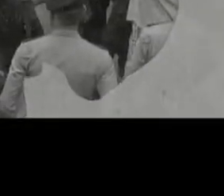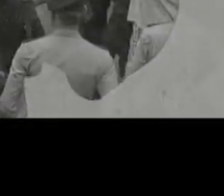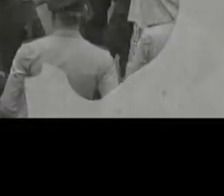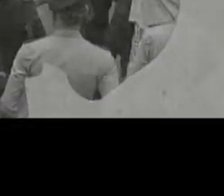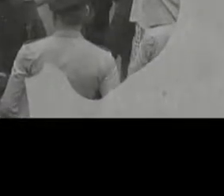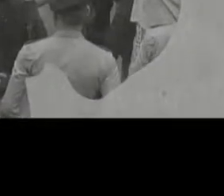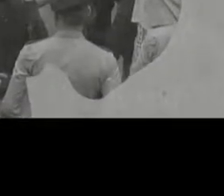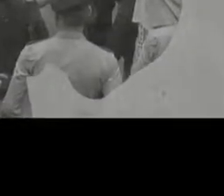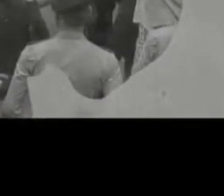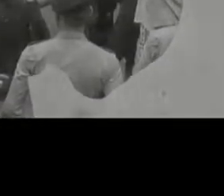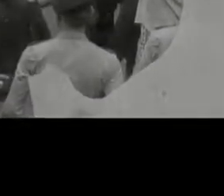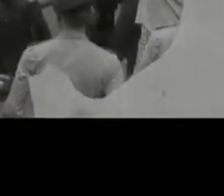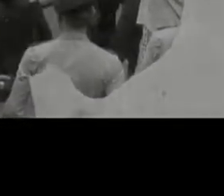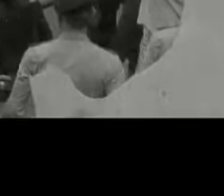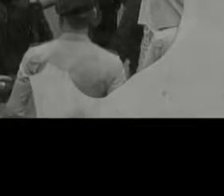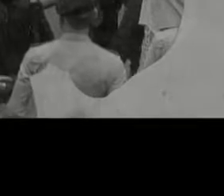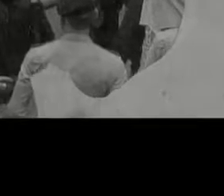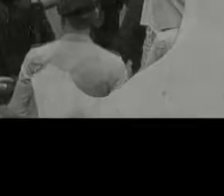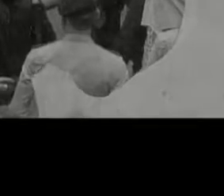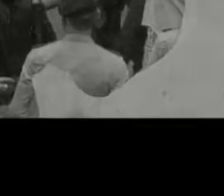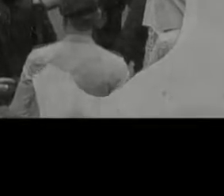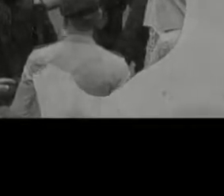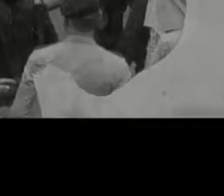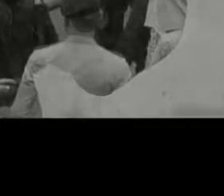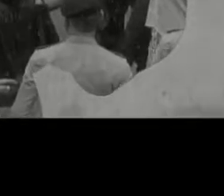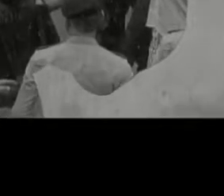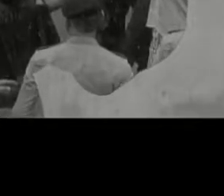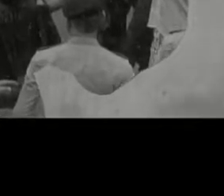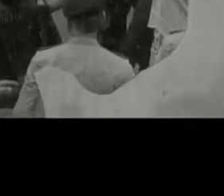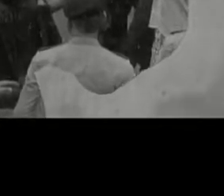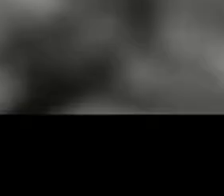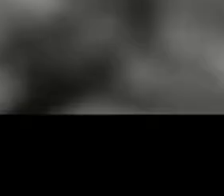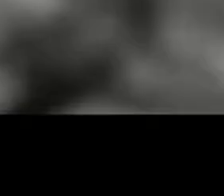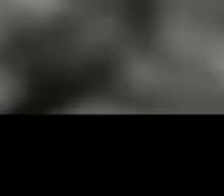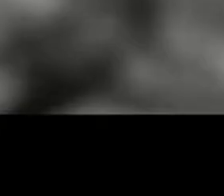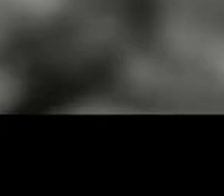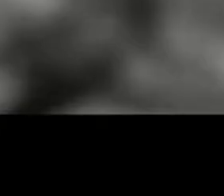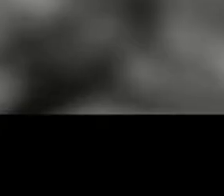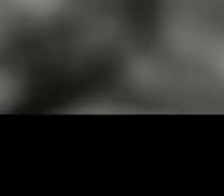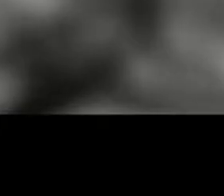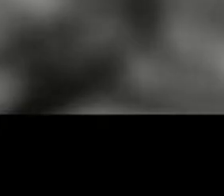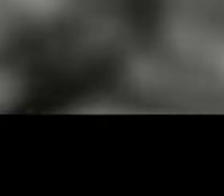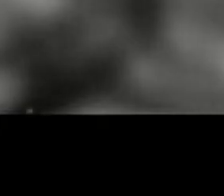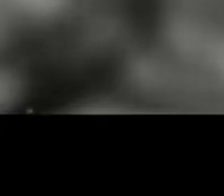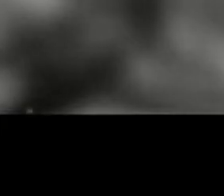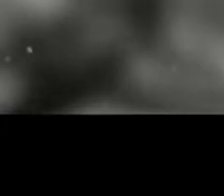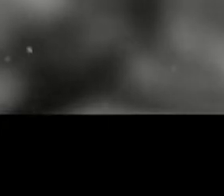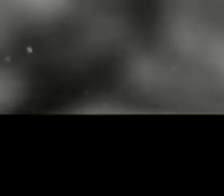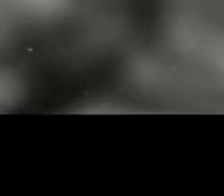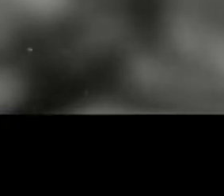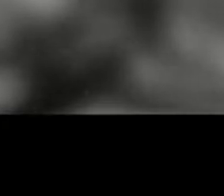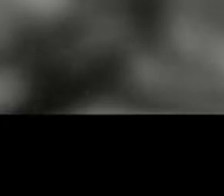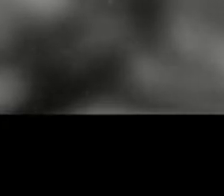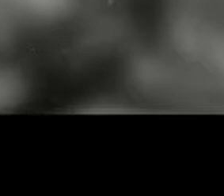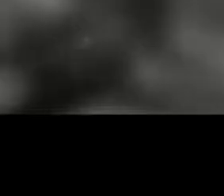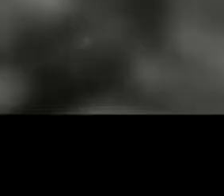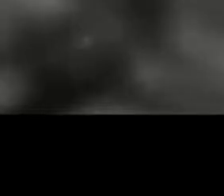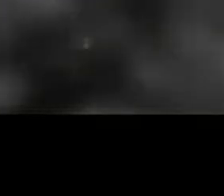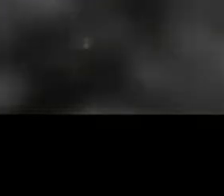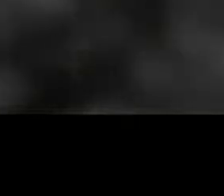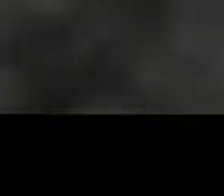asal kalian tidak membawa ego bergerombol di sana-sini berhak hihihi mengabaikan yang